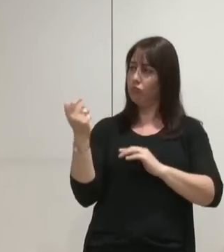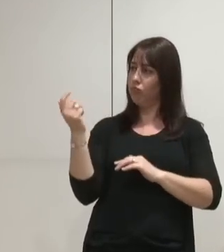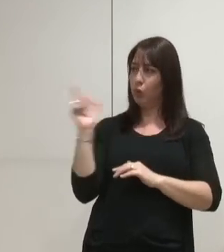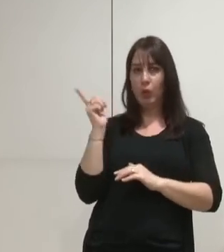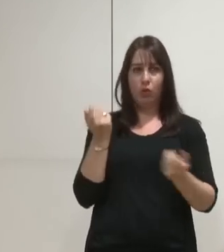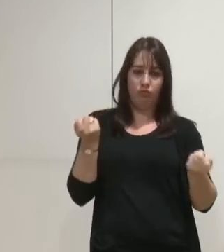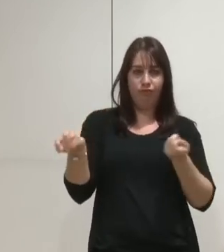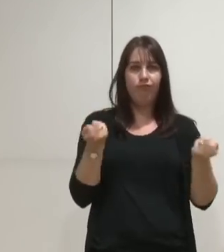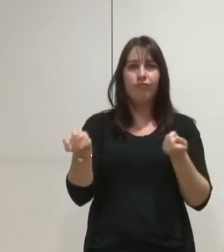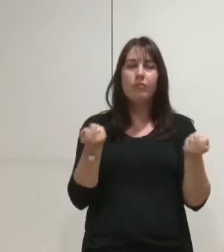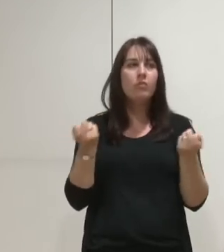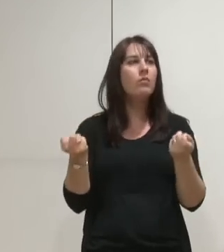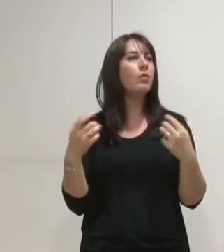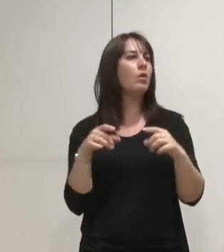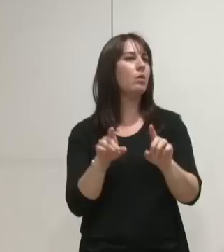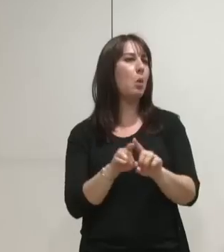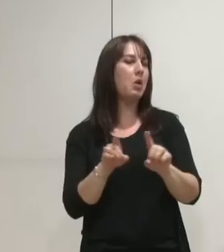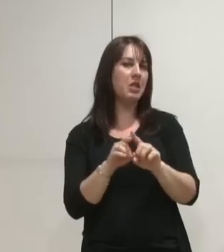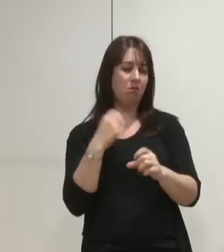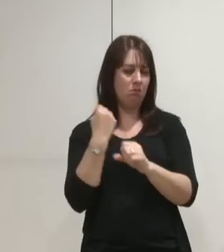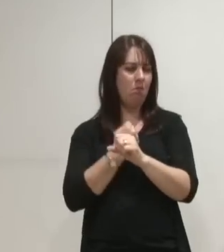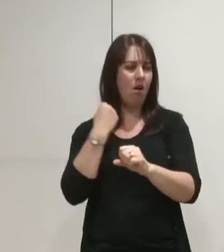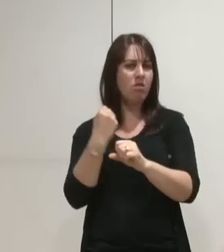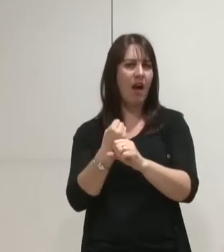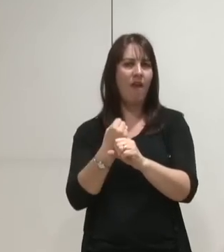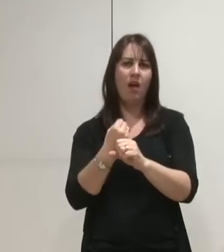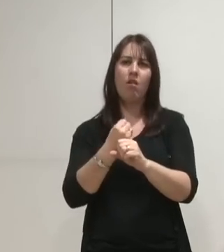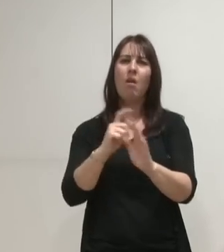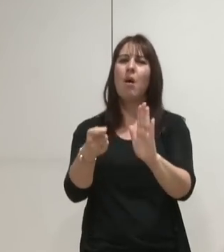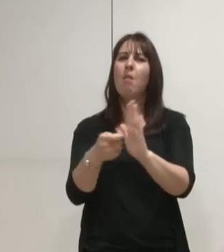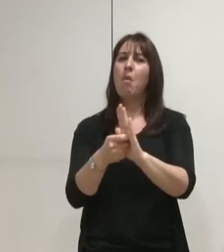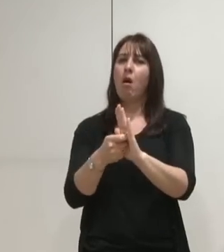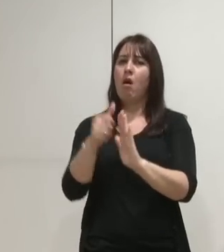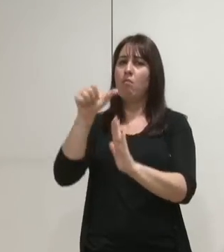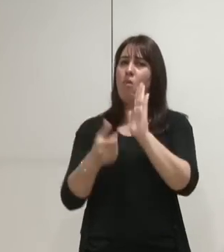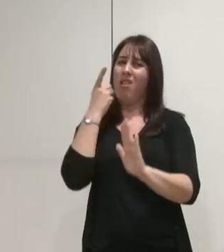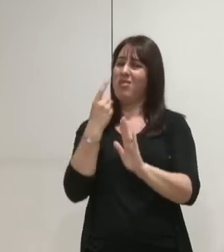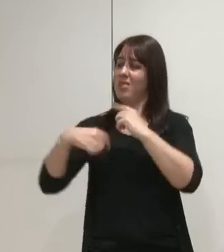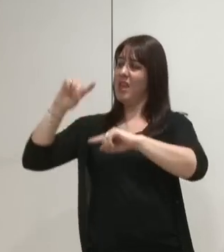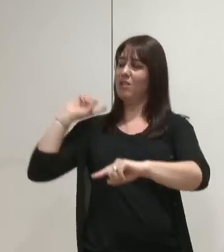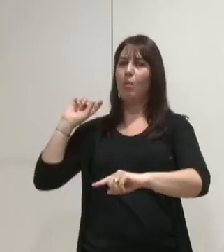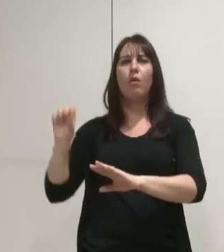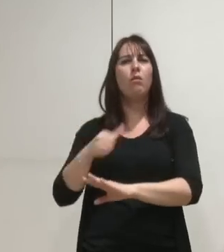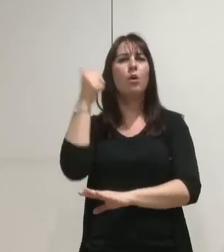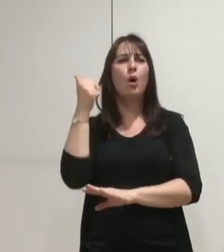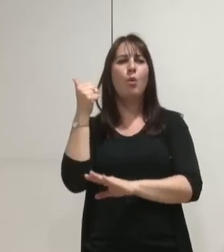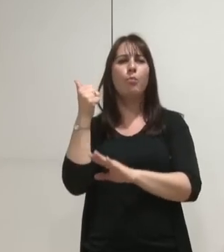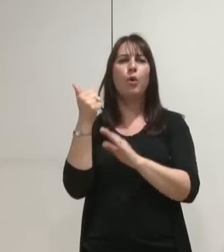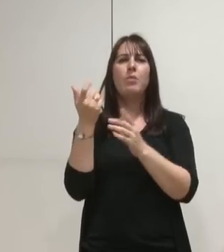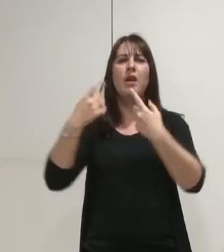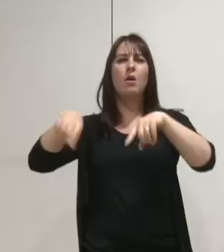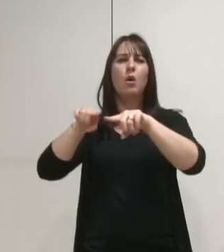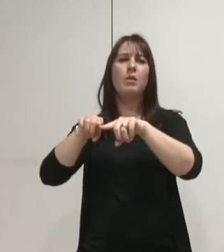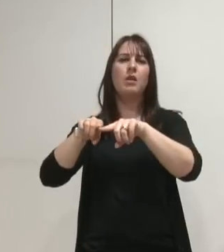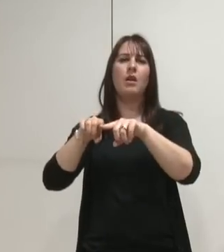là dans une forme de préfiguration qui avait été décidé dès le mois de décembre lors du premier comité de pilotage contrat de